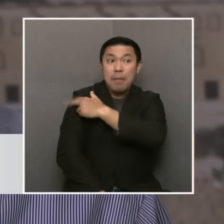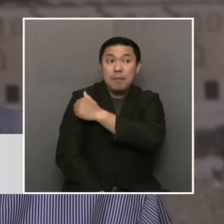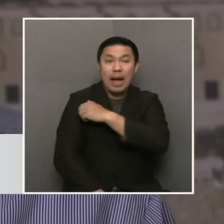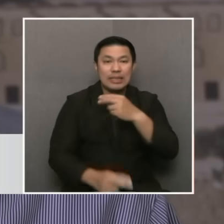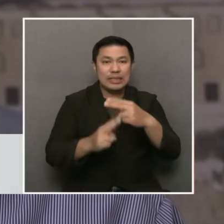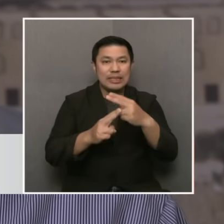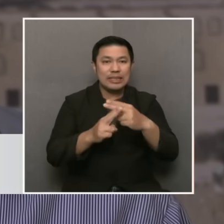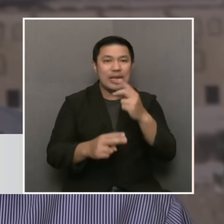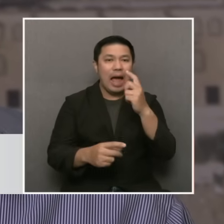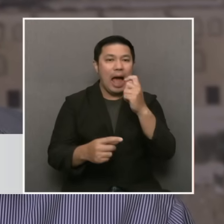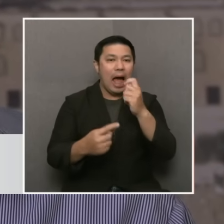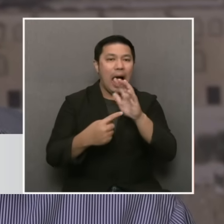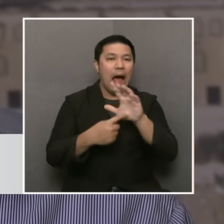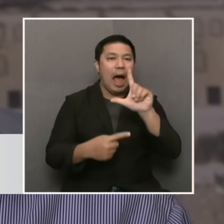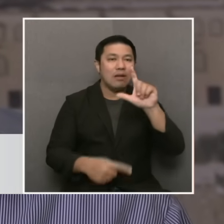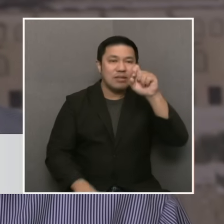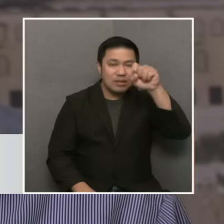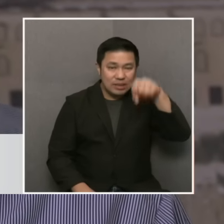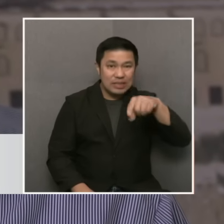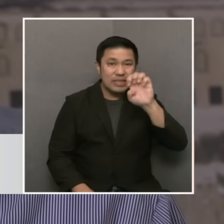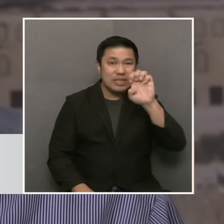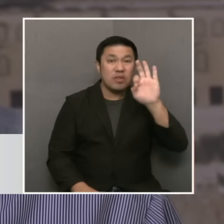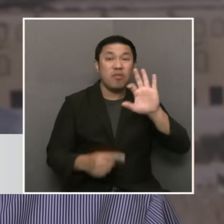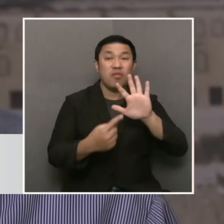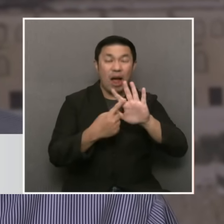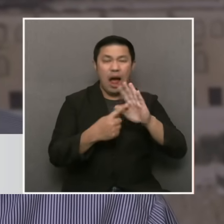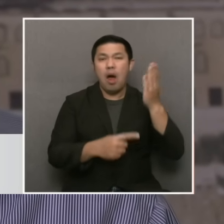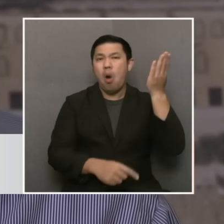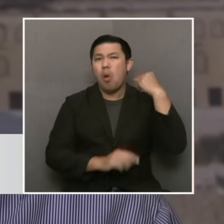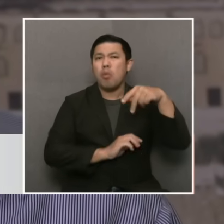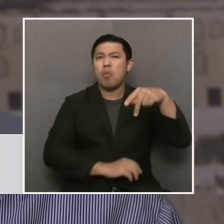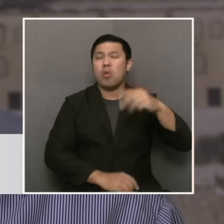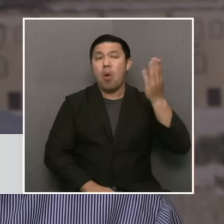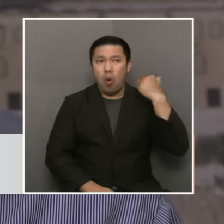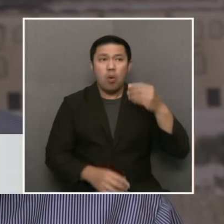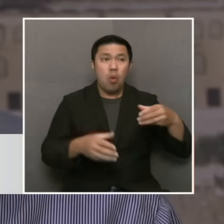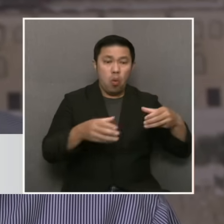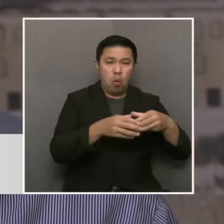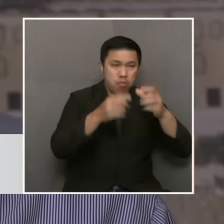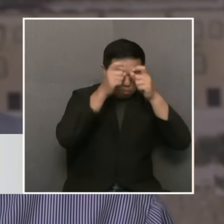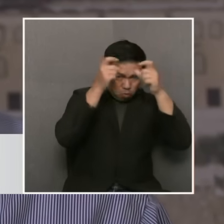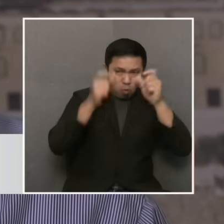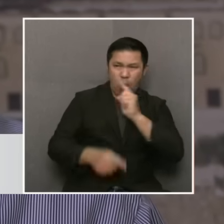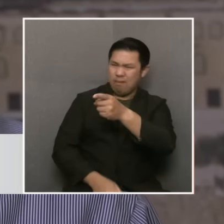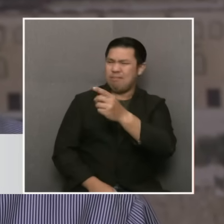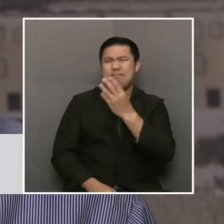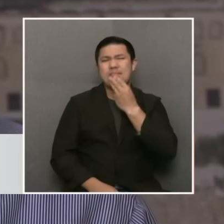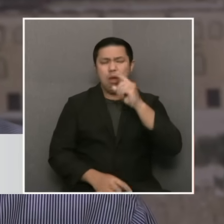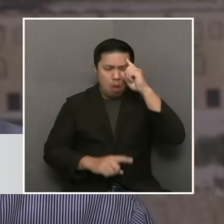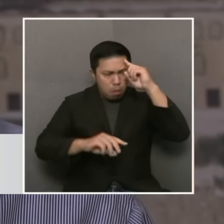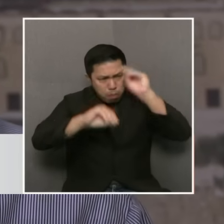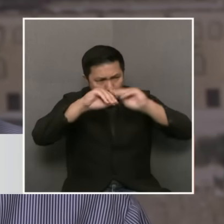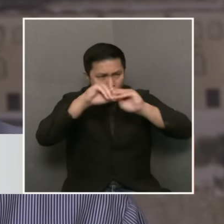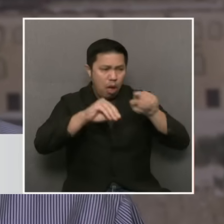ที่15ที่ผ่านมาขณะที่ฝั่งของฮามาสก็ออกมากล่าวหาว่าอิสราเอลนั้นกุเรื่องกล่าวหาว่